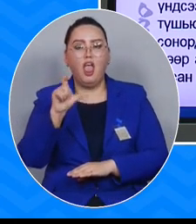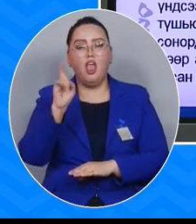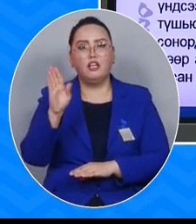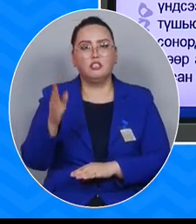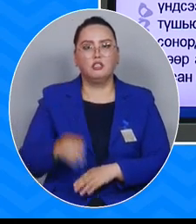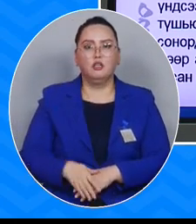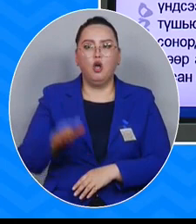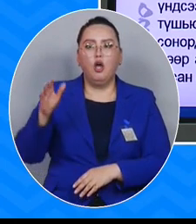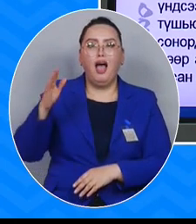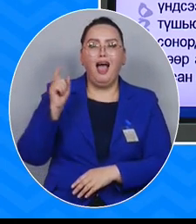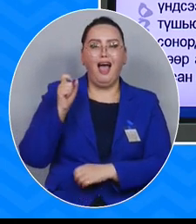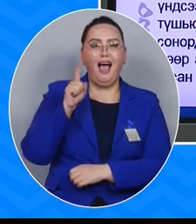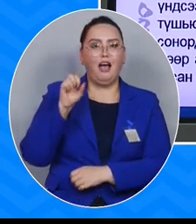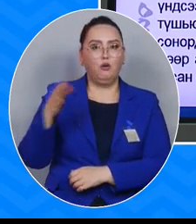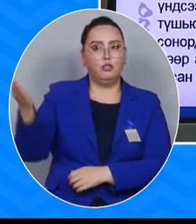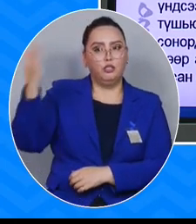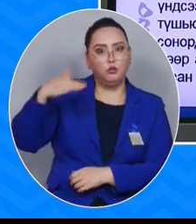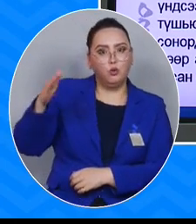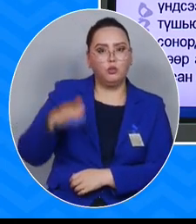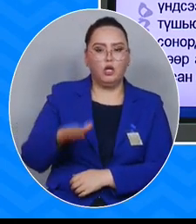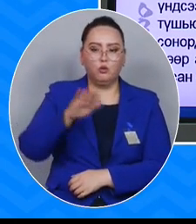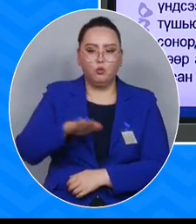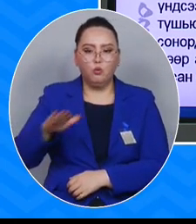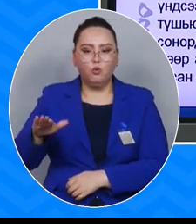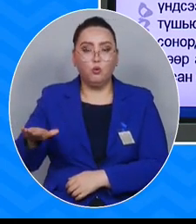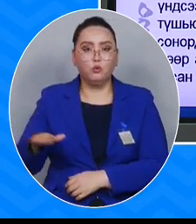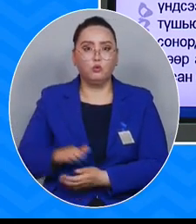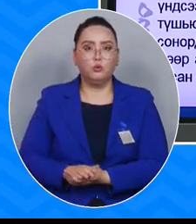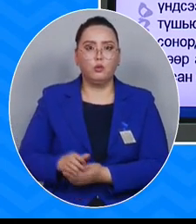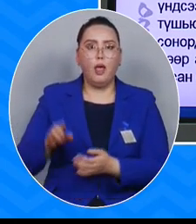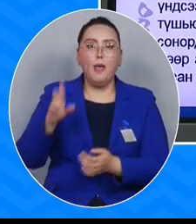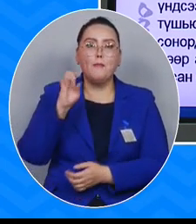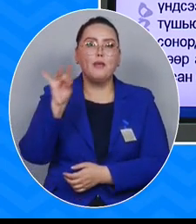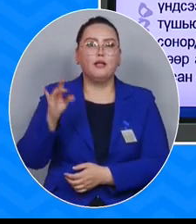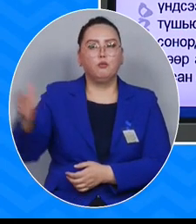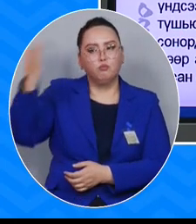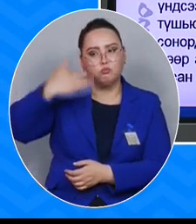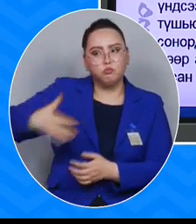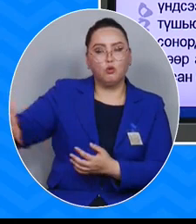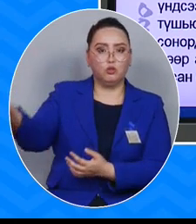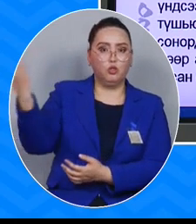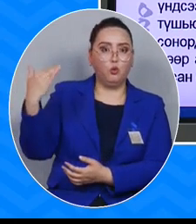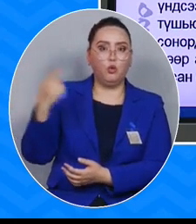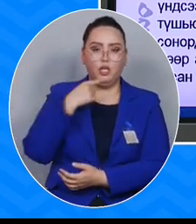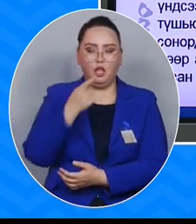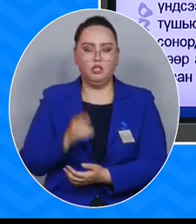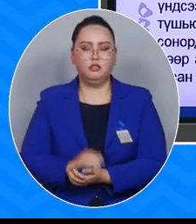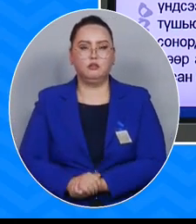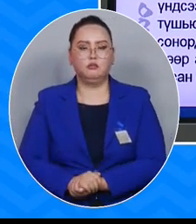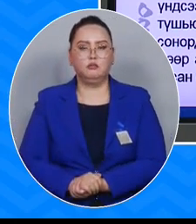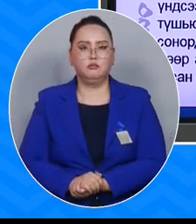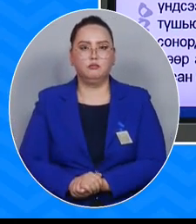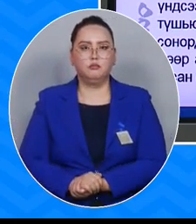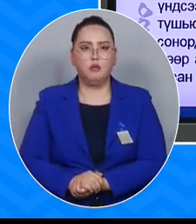Тэмээж нь бүрт тэргүүтэээ хүгүүүд бэрээс шадар баттроудыг өтөр цуглөл гэж айлтхээд, Жа, гэд